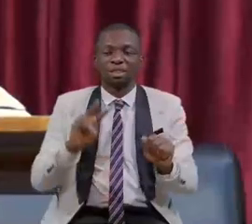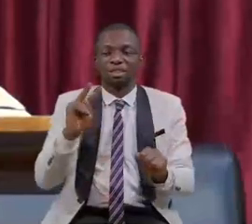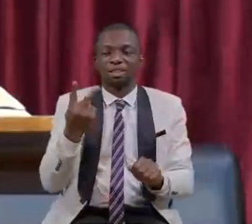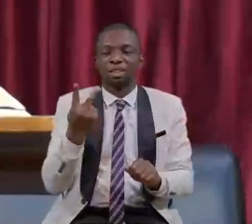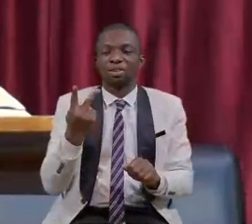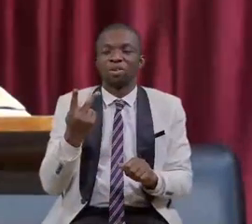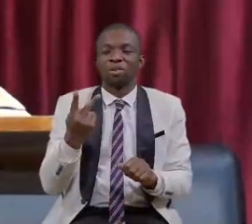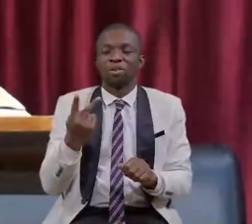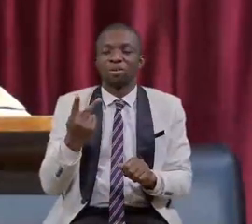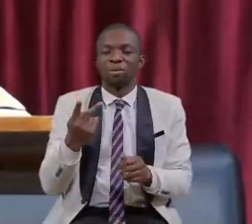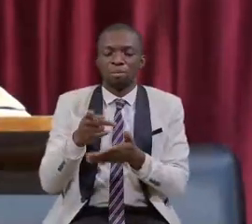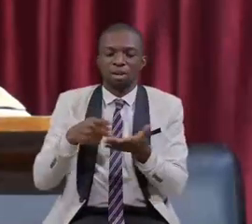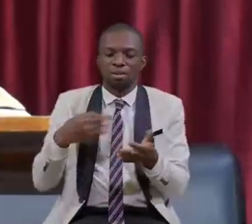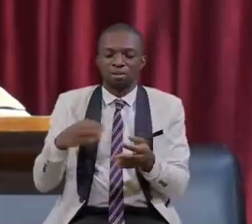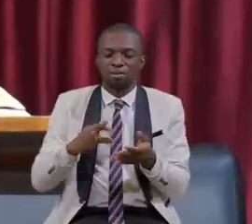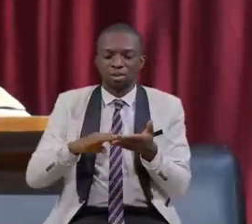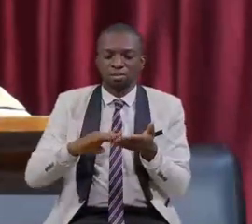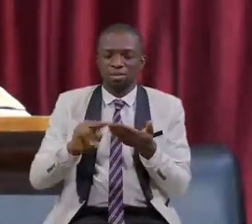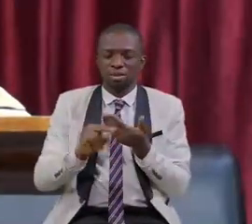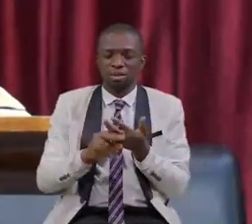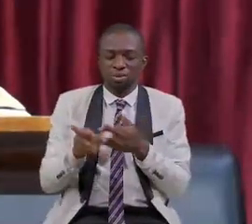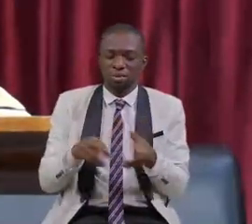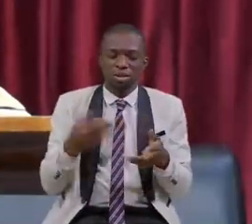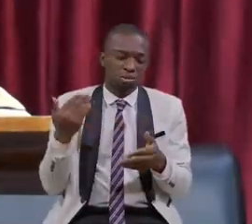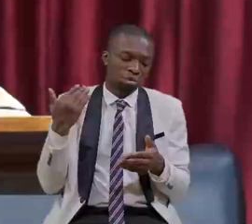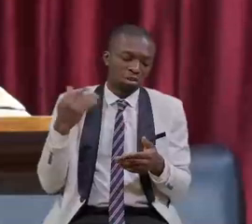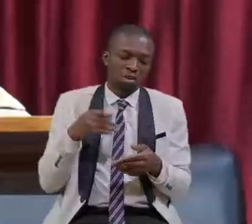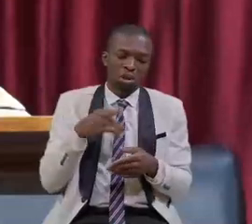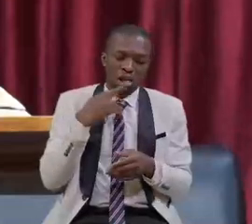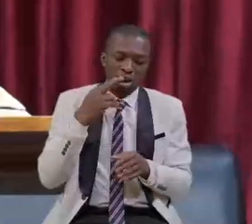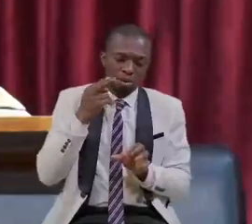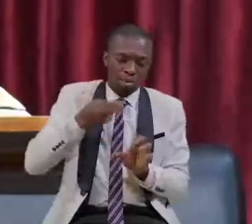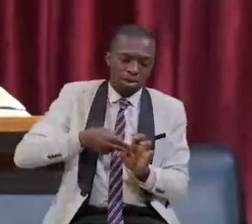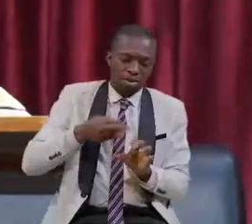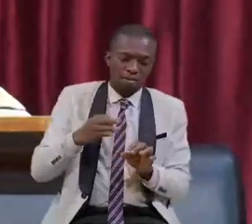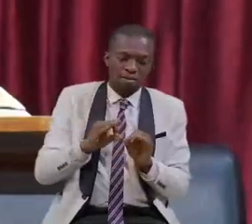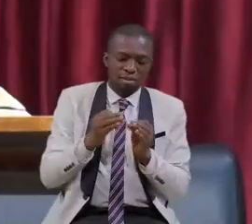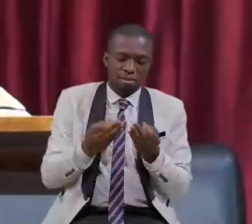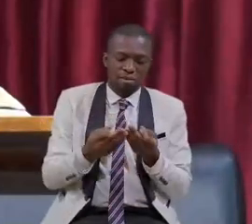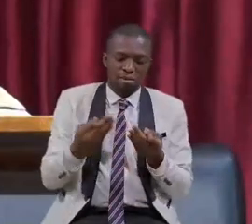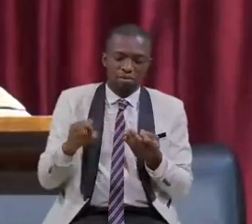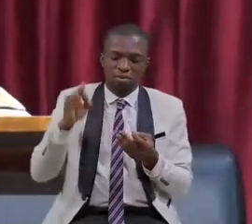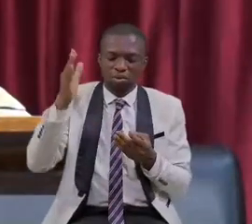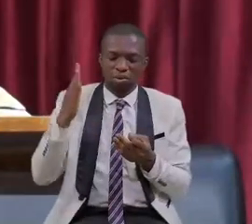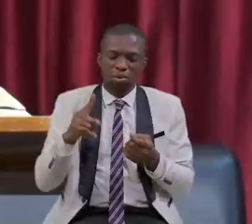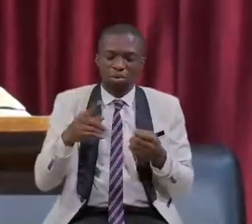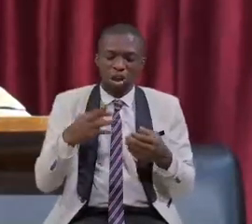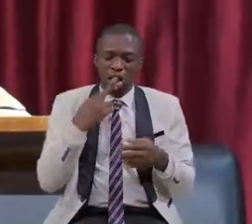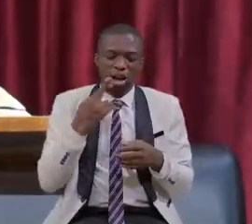Déjà, tu es membre de la famille de Dieu. Tu es sauvé. Tu as la joie du salut.